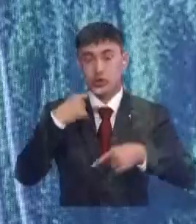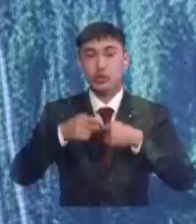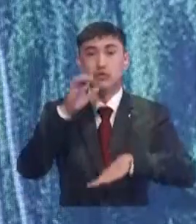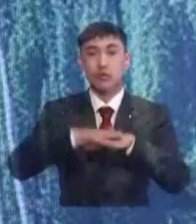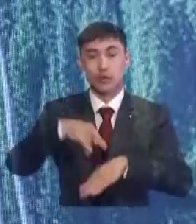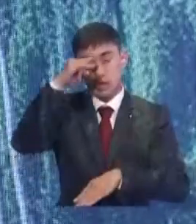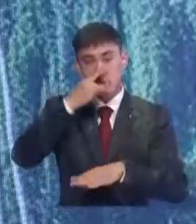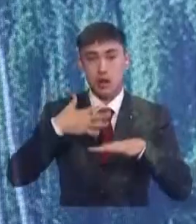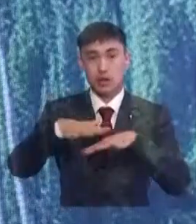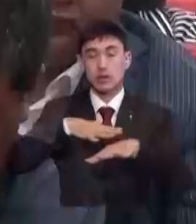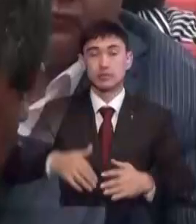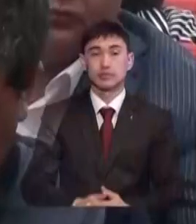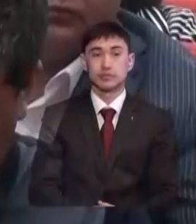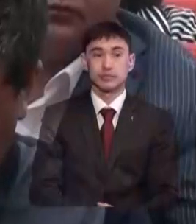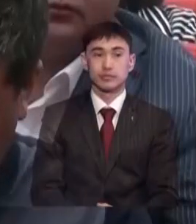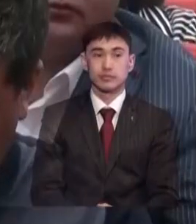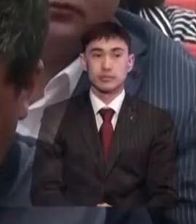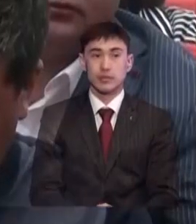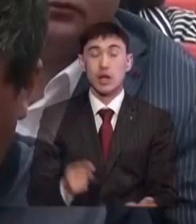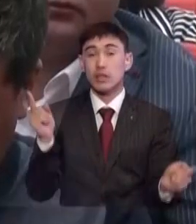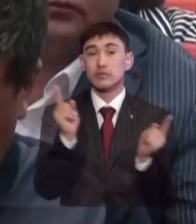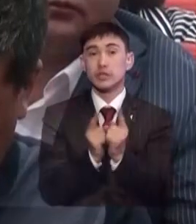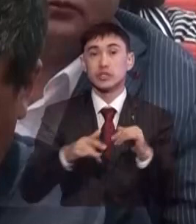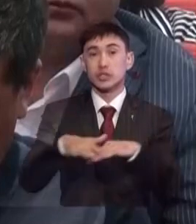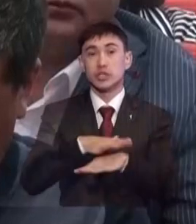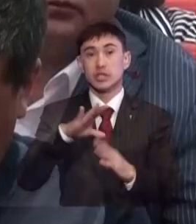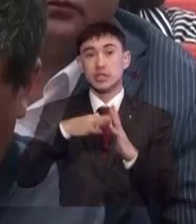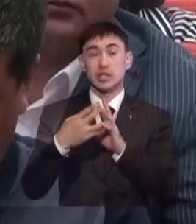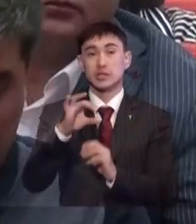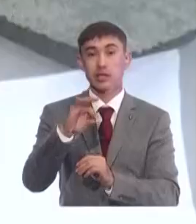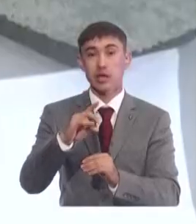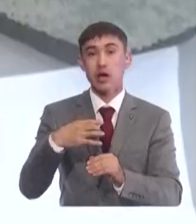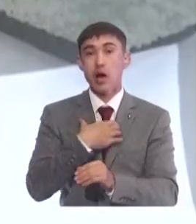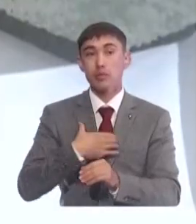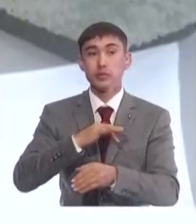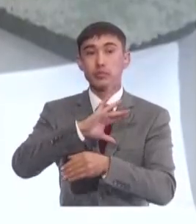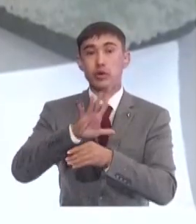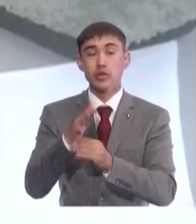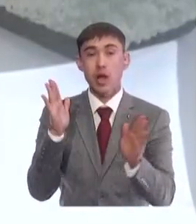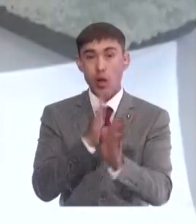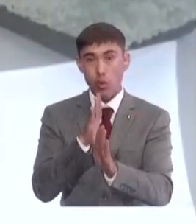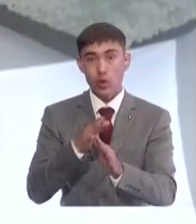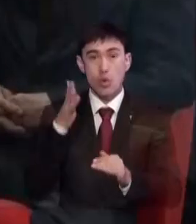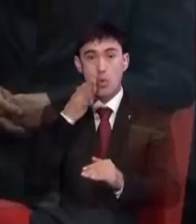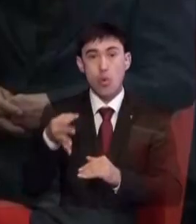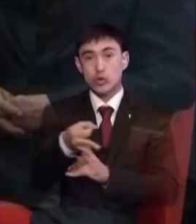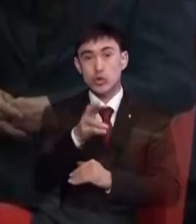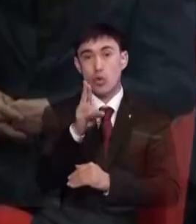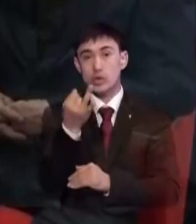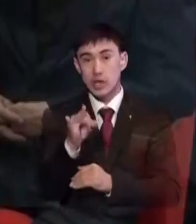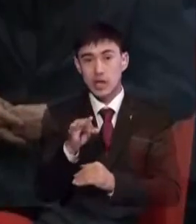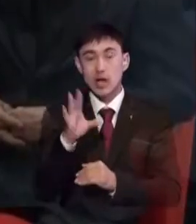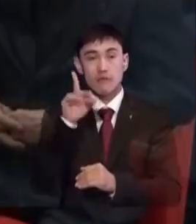фонд «Казак Халкына». На встрече жители села Сатэ выразили обеспокоенность экологией озера Кульсай. Говорят,